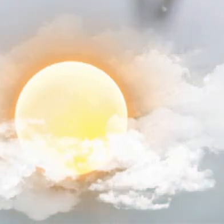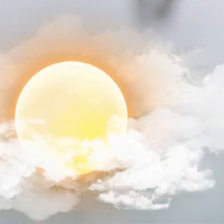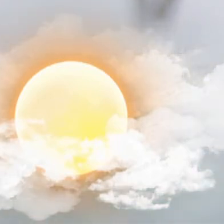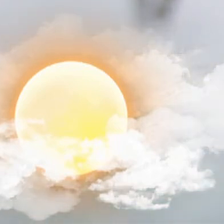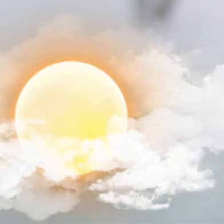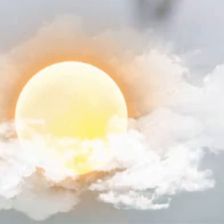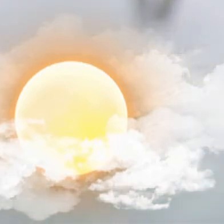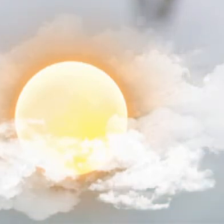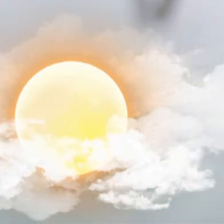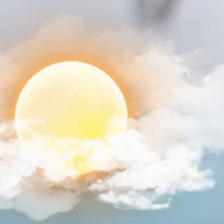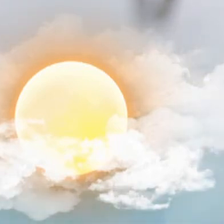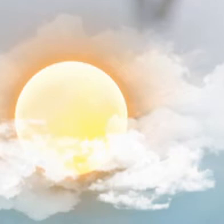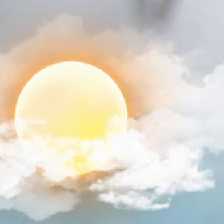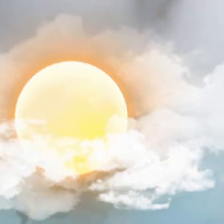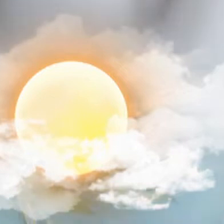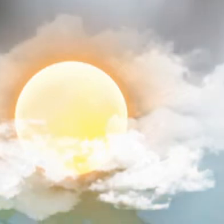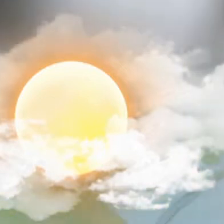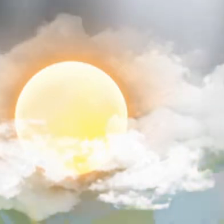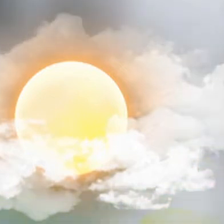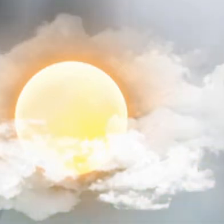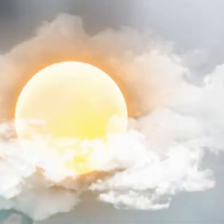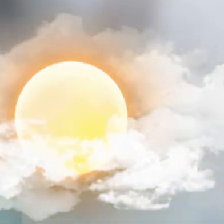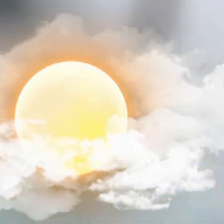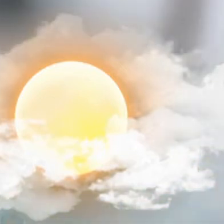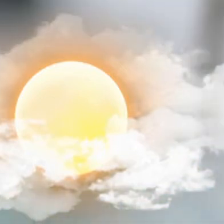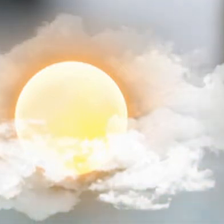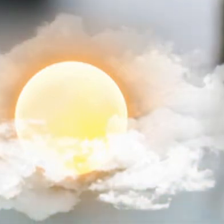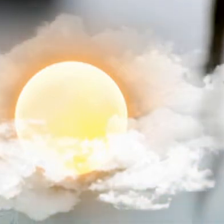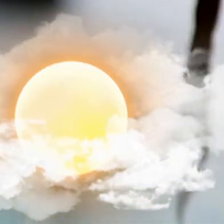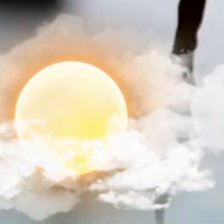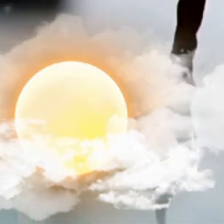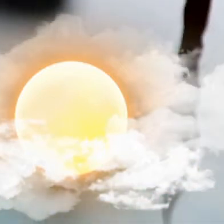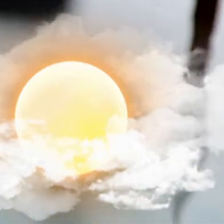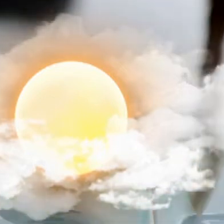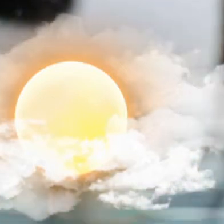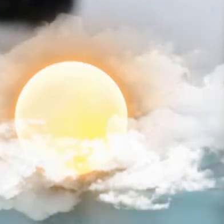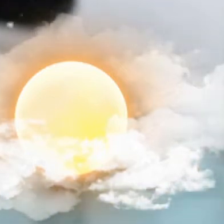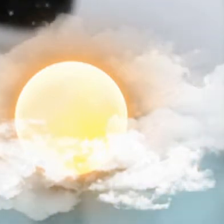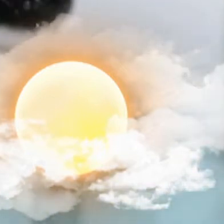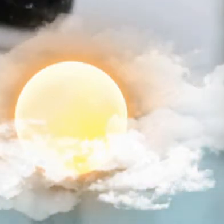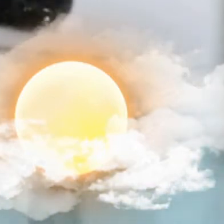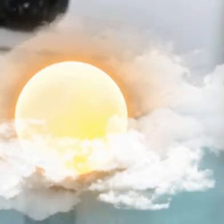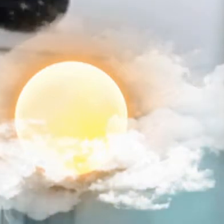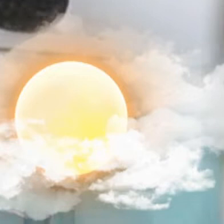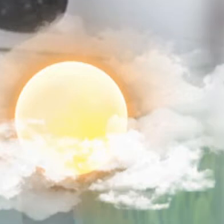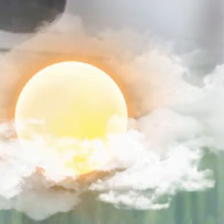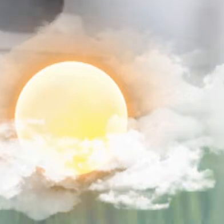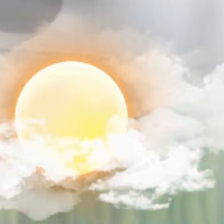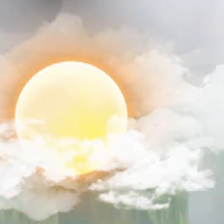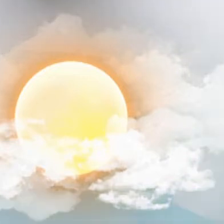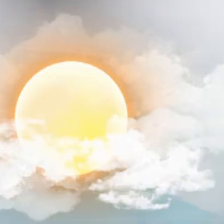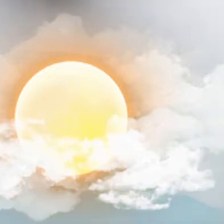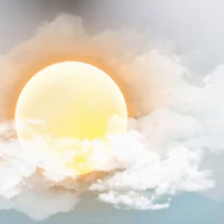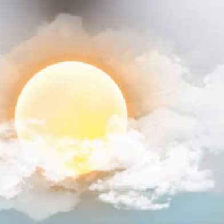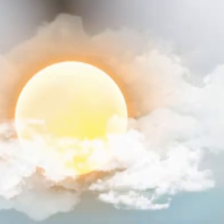секунду. Атмосферный тиск 764 миллиметра ртутного слупка. Вильготность поветра около 95%